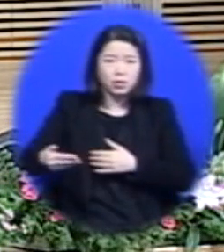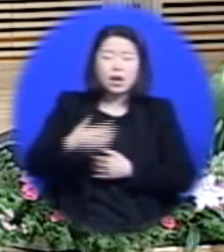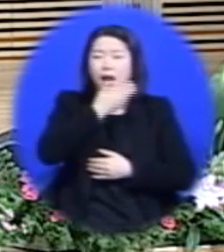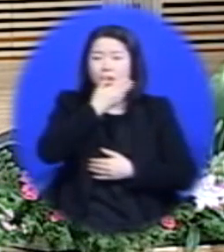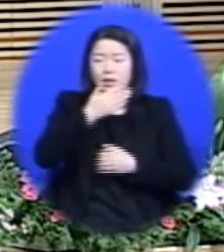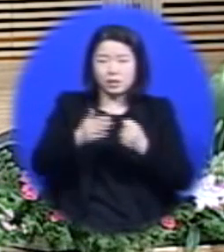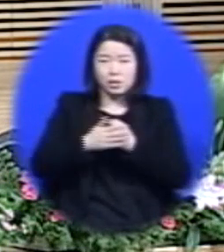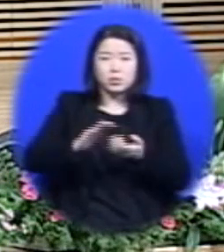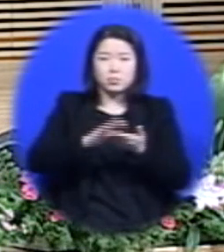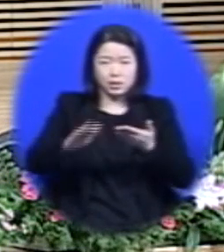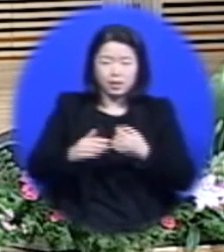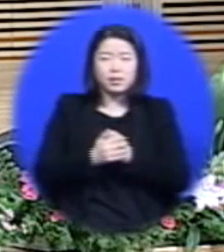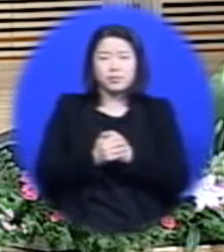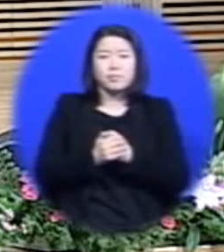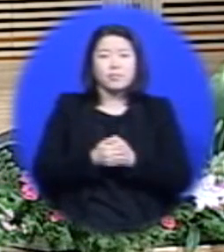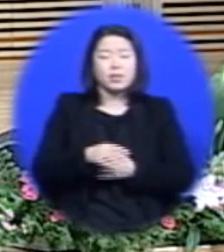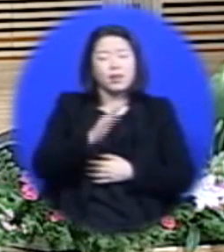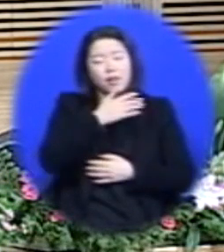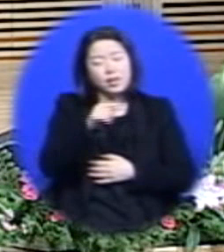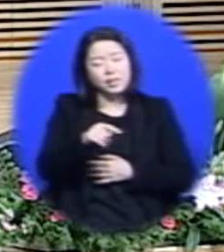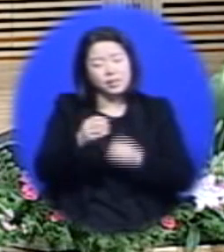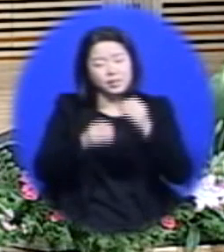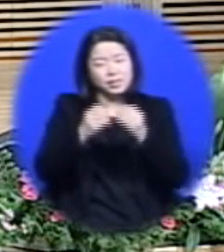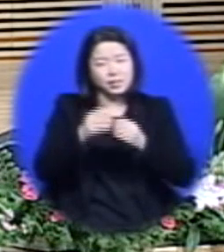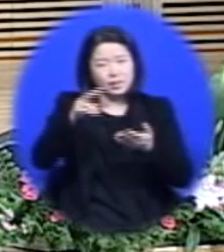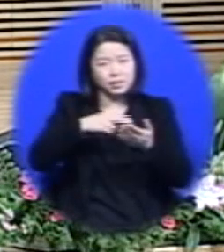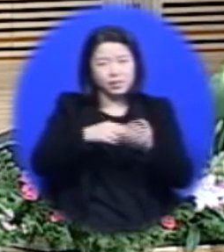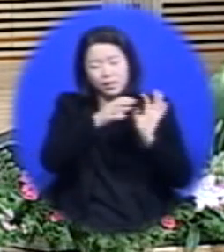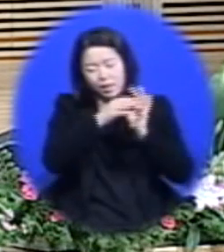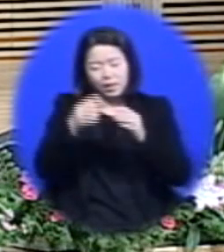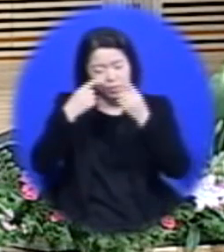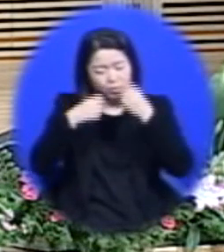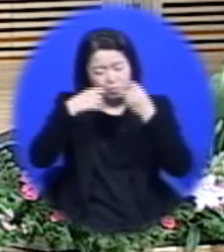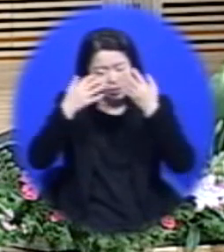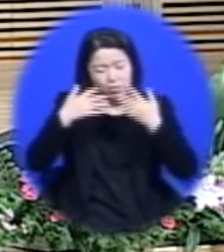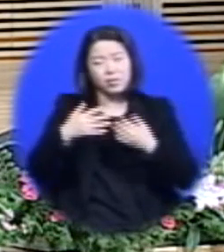요 ic 를 잃는데 계속 눈물이 나더라